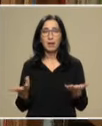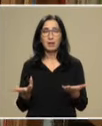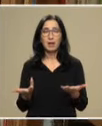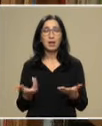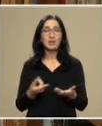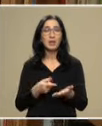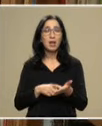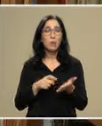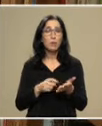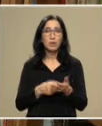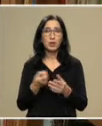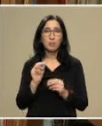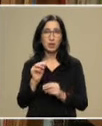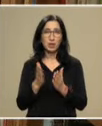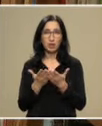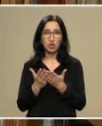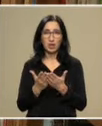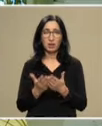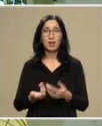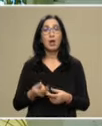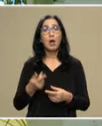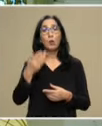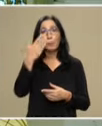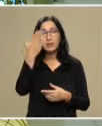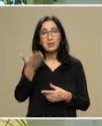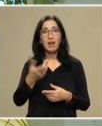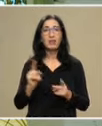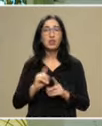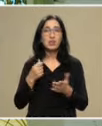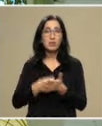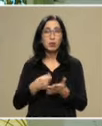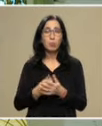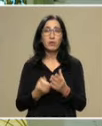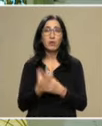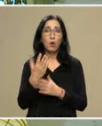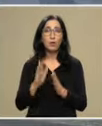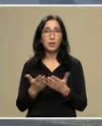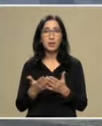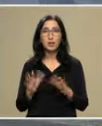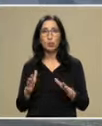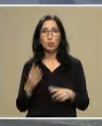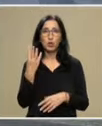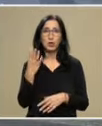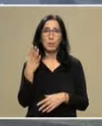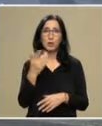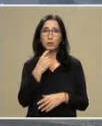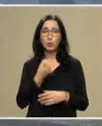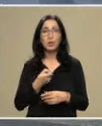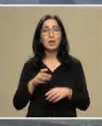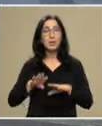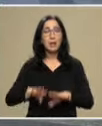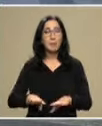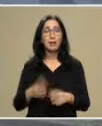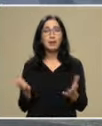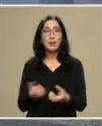ги провокираме да четат. От училището признават, че не са закупувани нови книги поне от 4-5 години. За